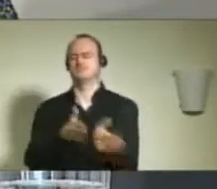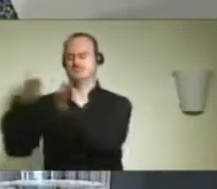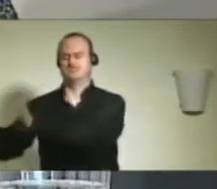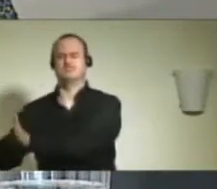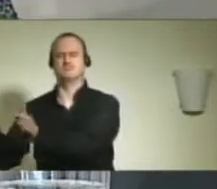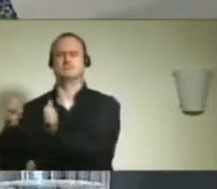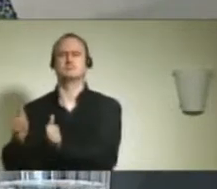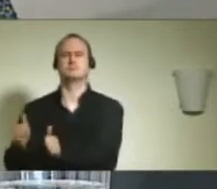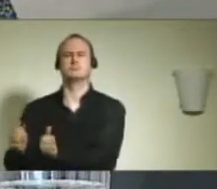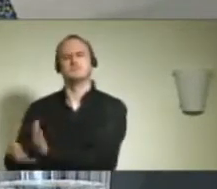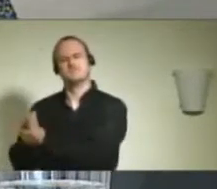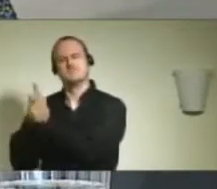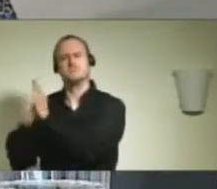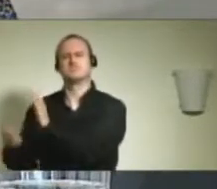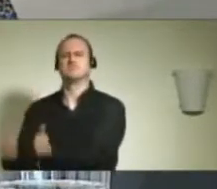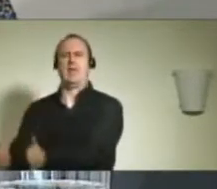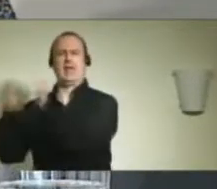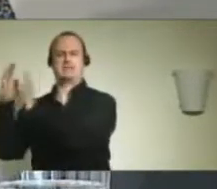gens,